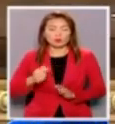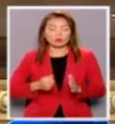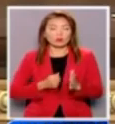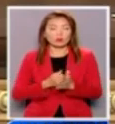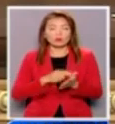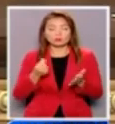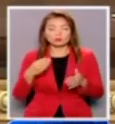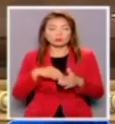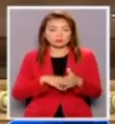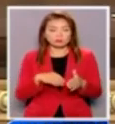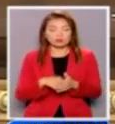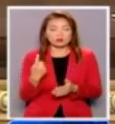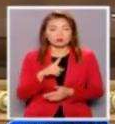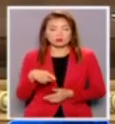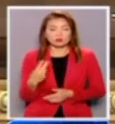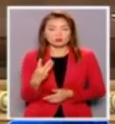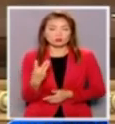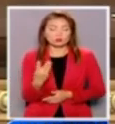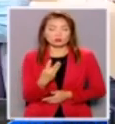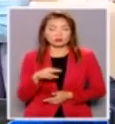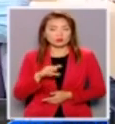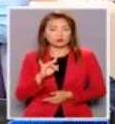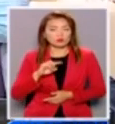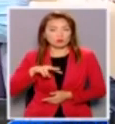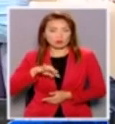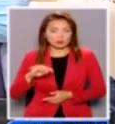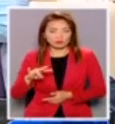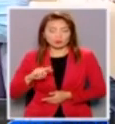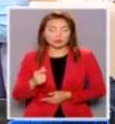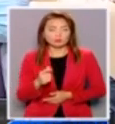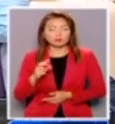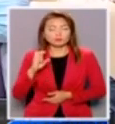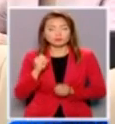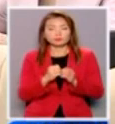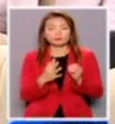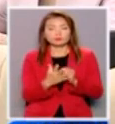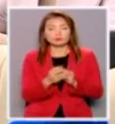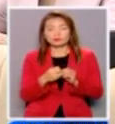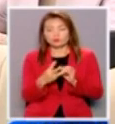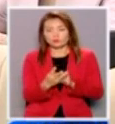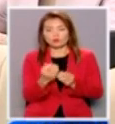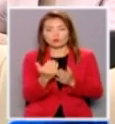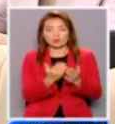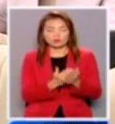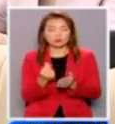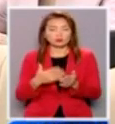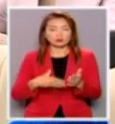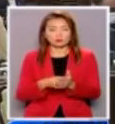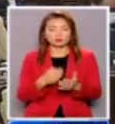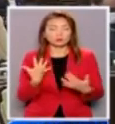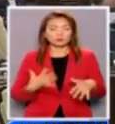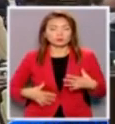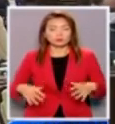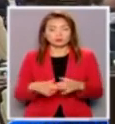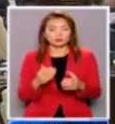Салық түсімдерінің өсімі 1,3 триллион теңге. Мемлекет 13 бағдарлама қаржыландырылып, халықтың әлеуметтік